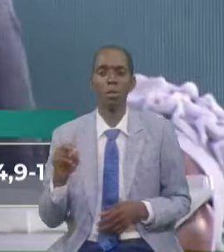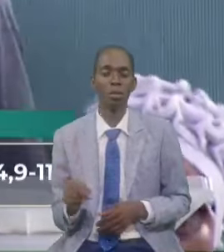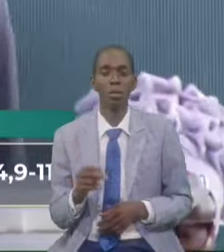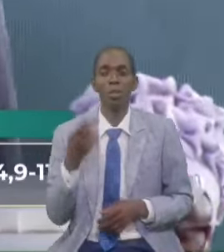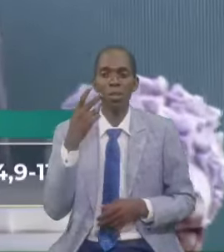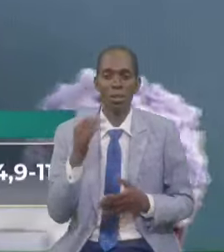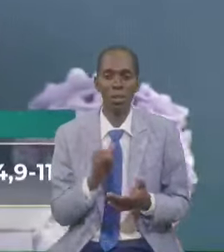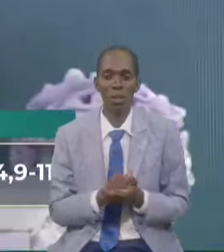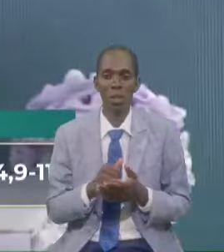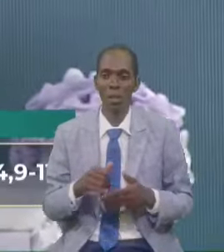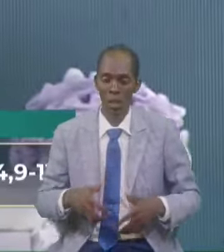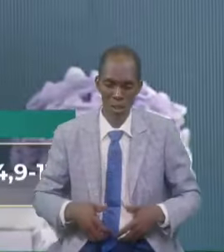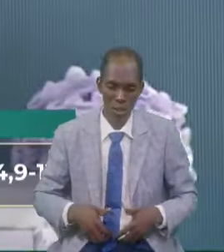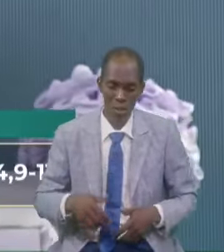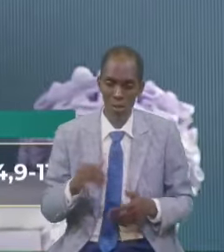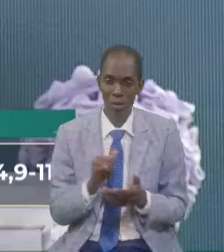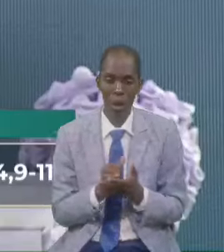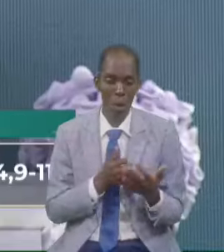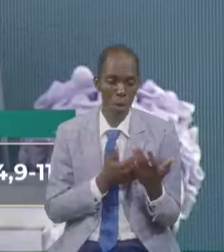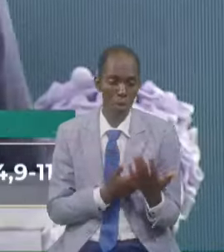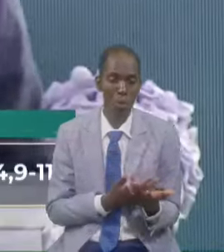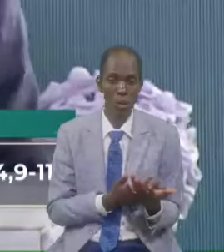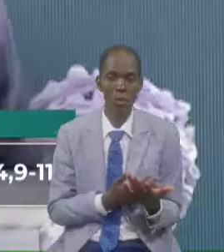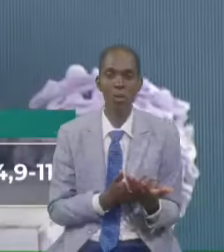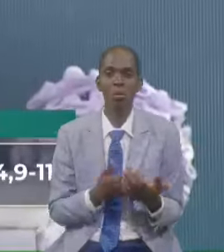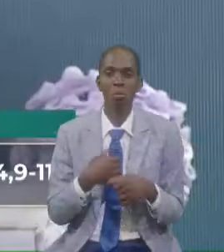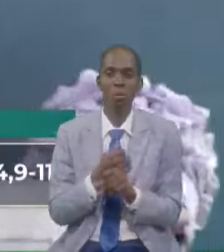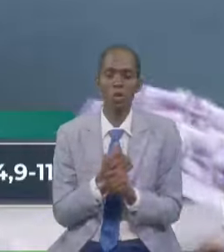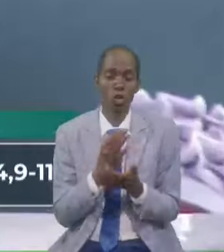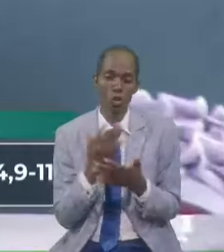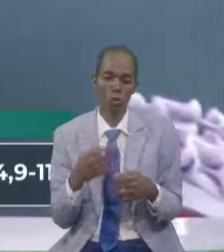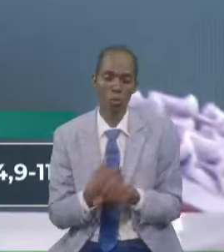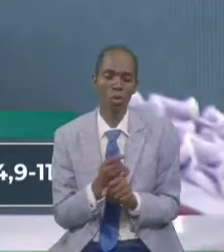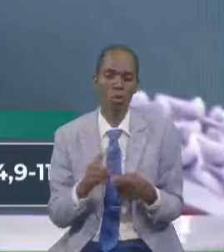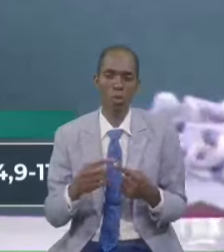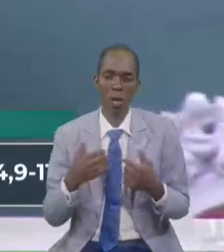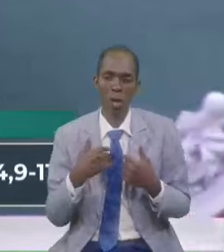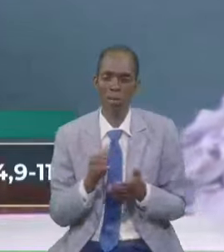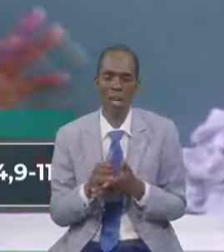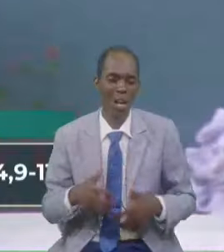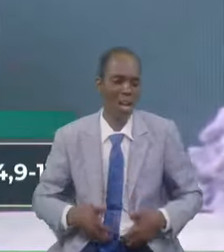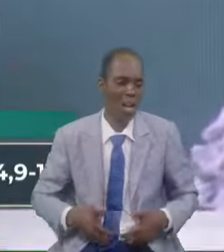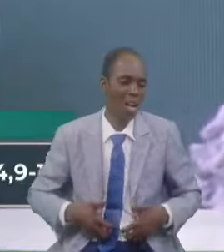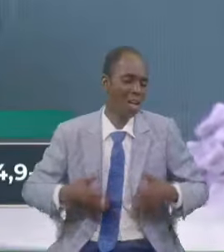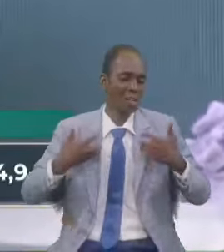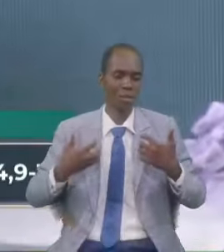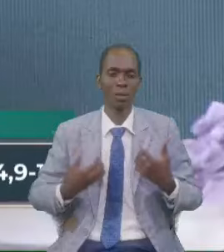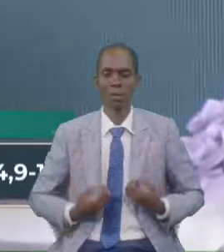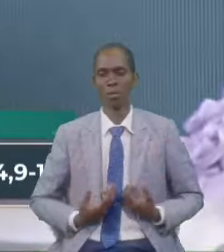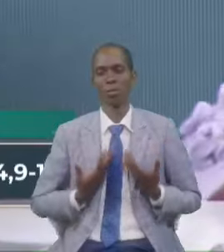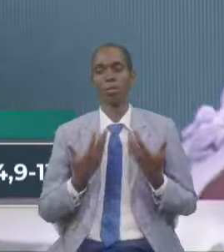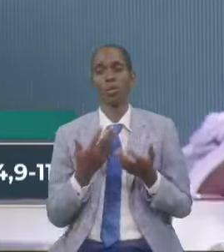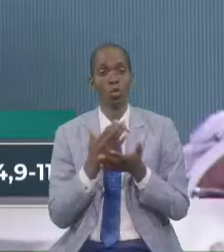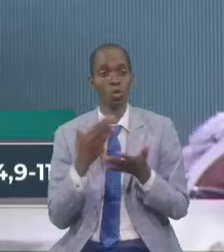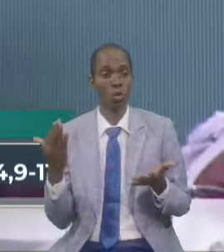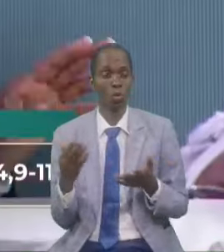passion of anger. సమాజం మనకు ఆగ్రహంతో ఉన్న వైరాగ్యం నేర్పిస్తుంది. Some people, they are angry at home. కొంతమంది